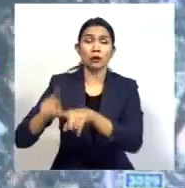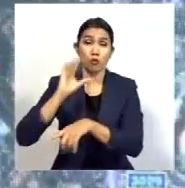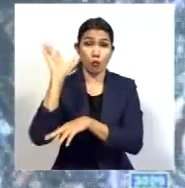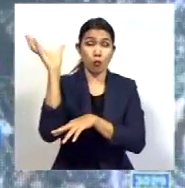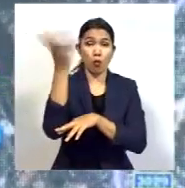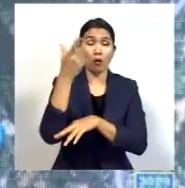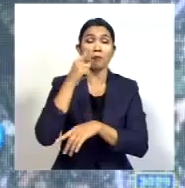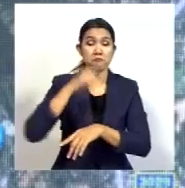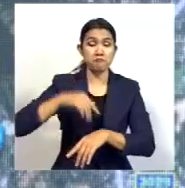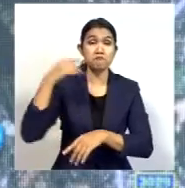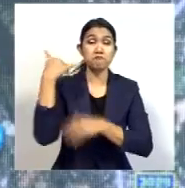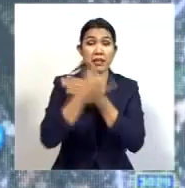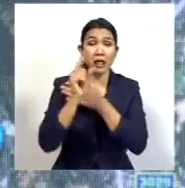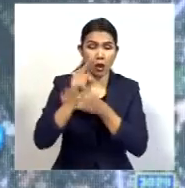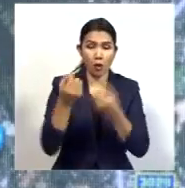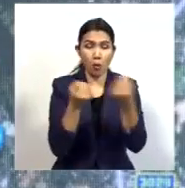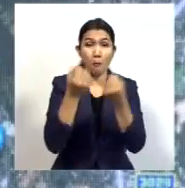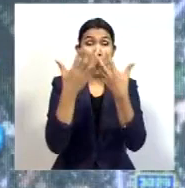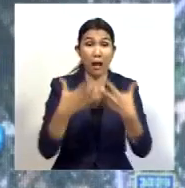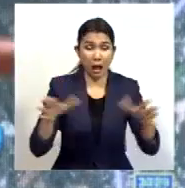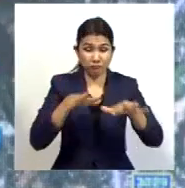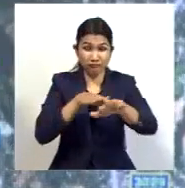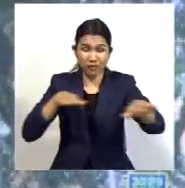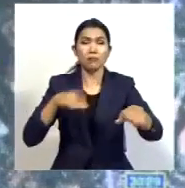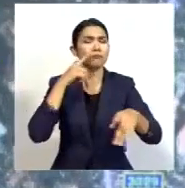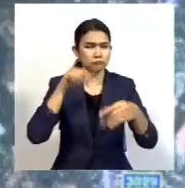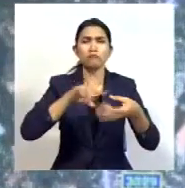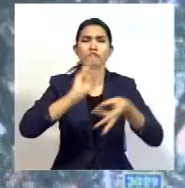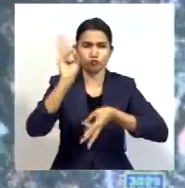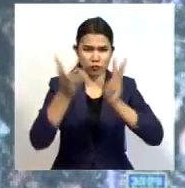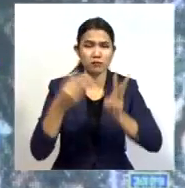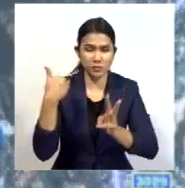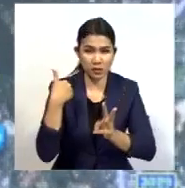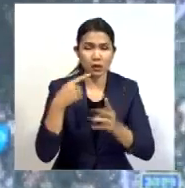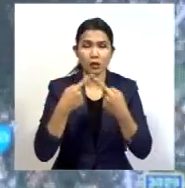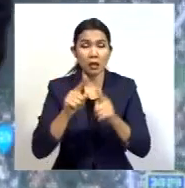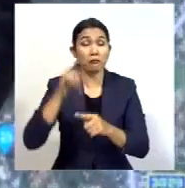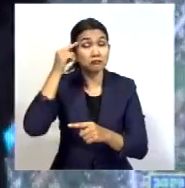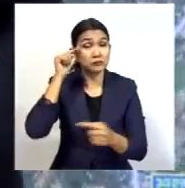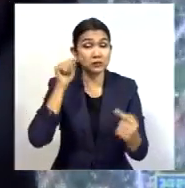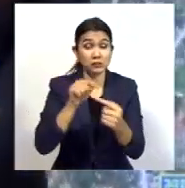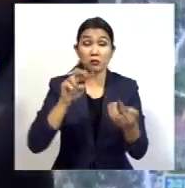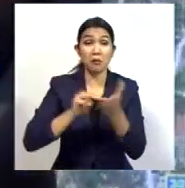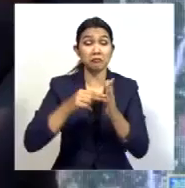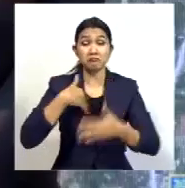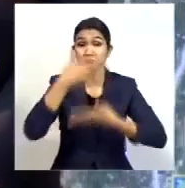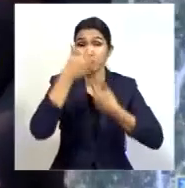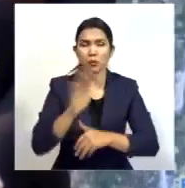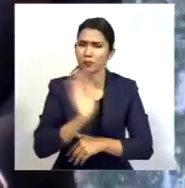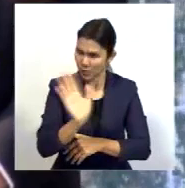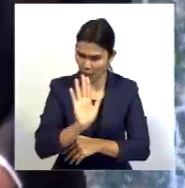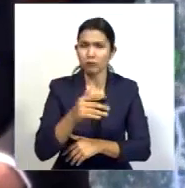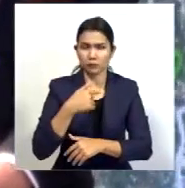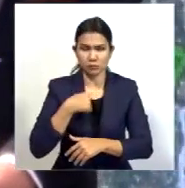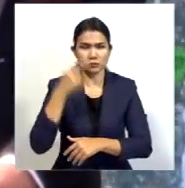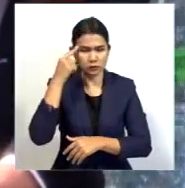จราจรหนาแน่นซึ่งรัฐบาลไม่ได้นิ่งนอนใจและไม่ปิดบังข้อมูลเรื่องของระดับฝุ่นละอองนะคะอีกทั้งยังให้ความสำคั